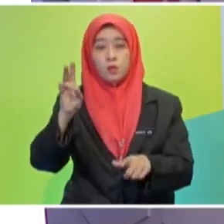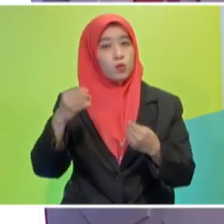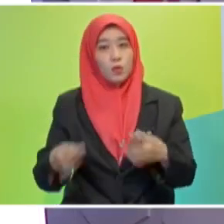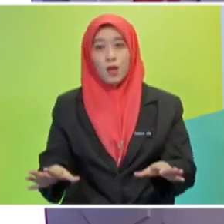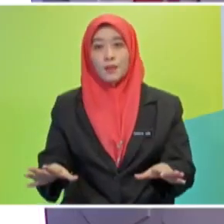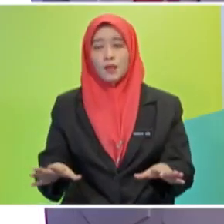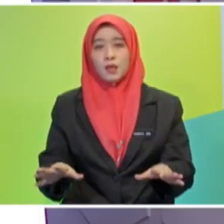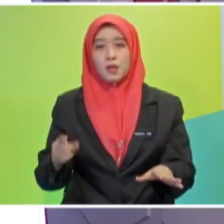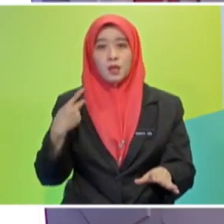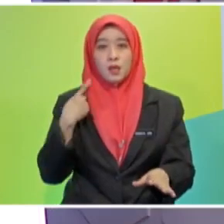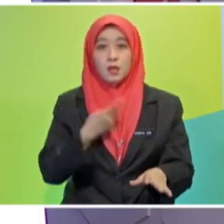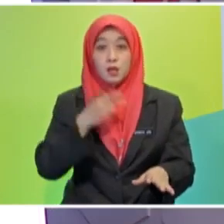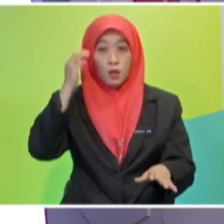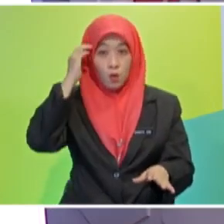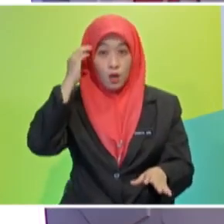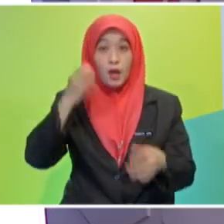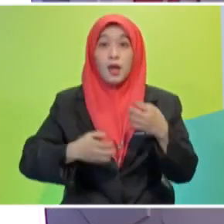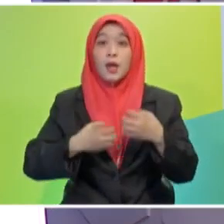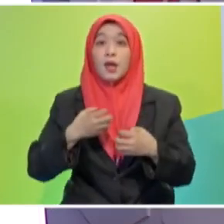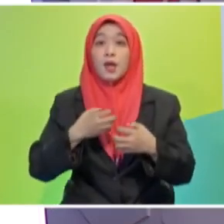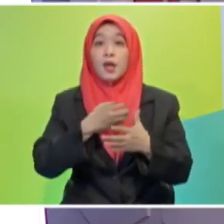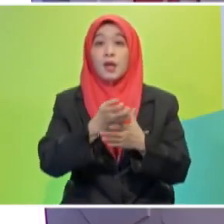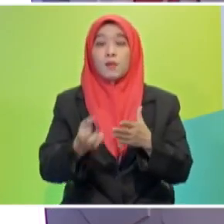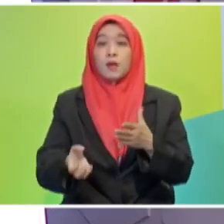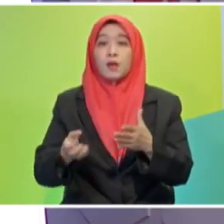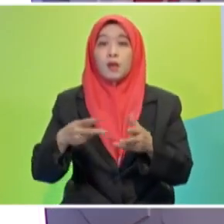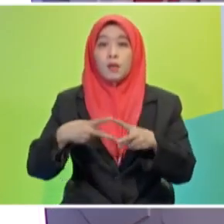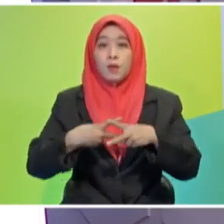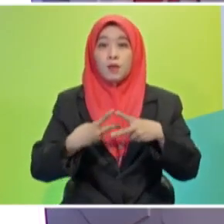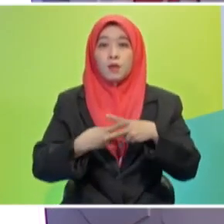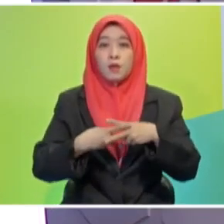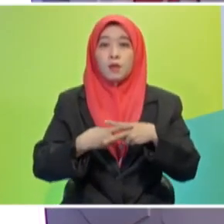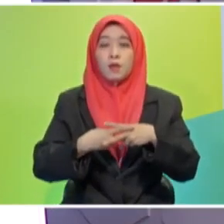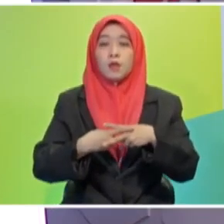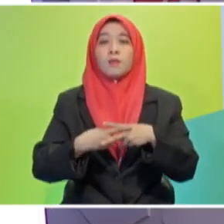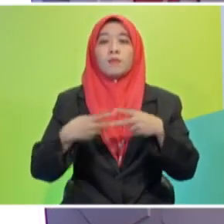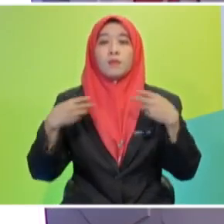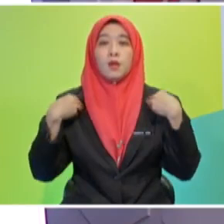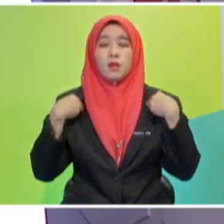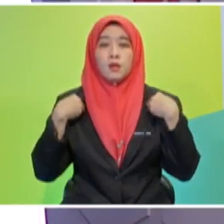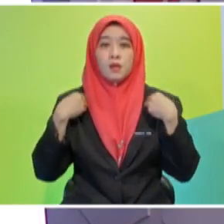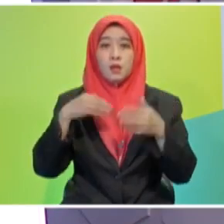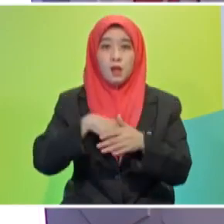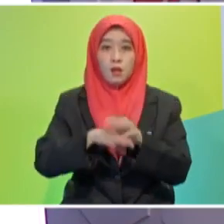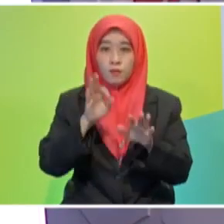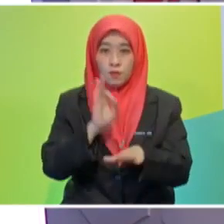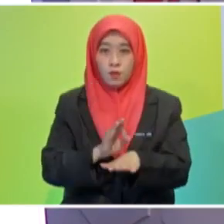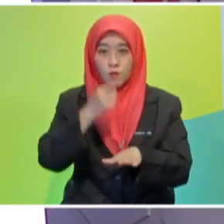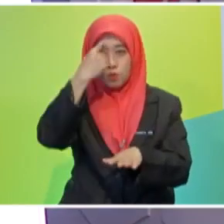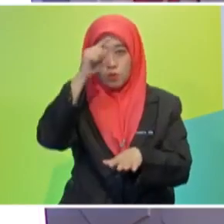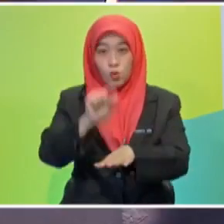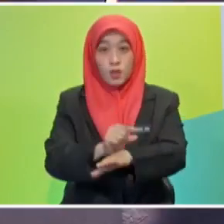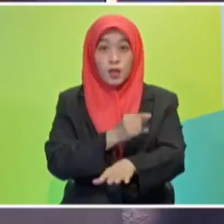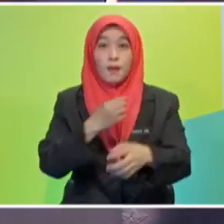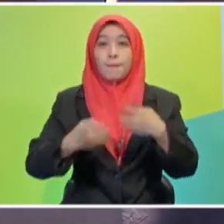dah elemen elektromekanikal tu ada dalam fungsi untuk menggunakan mesin basuh ni. Okey